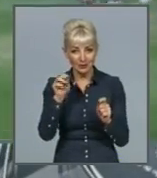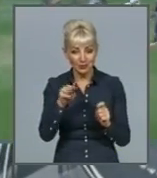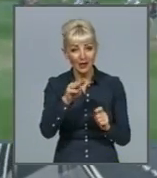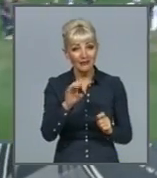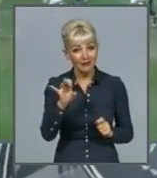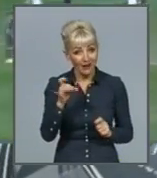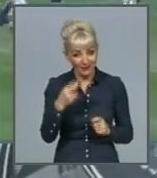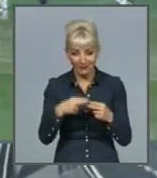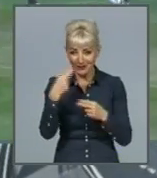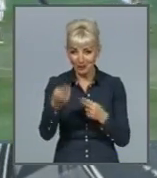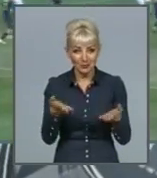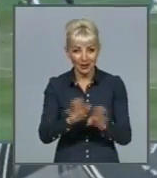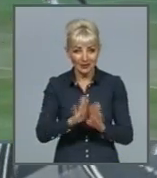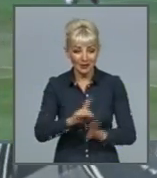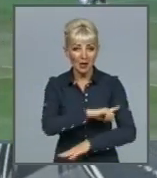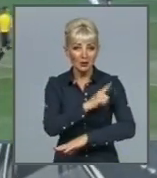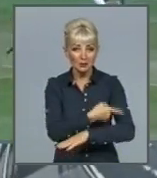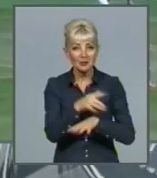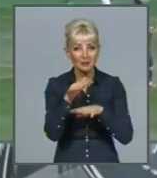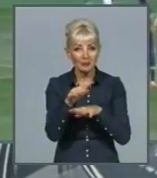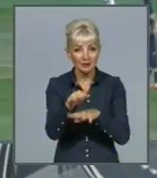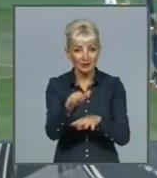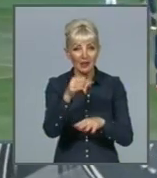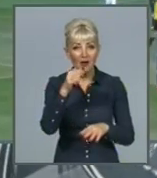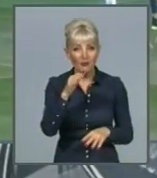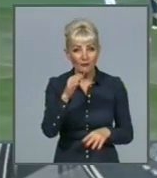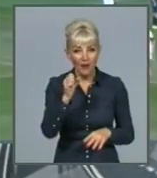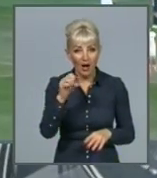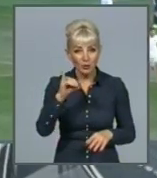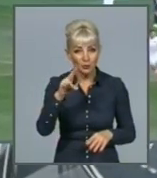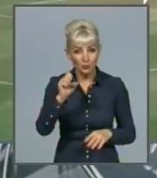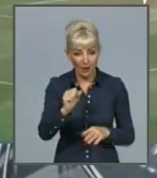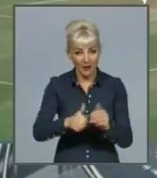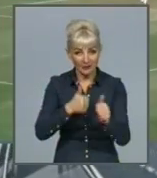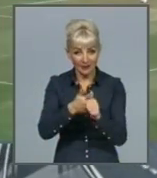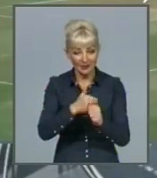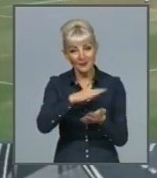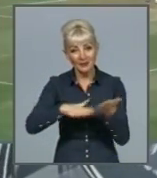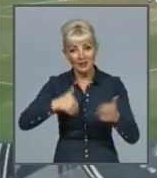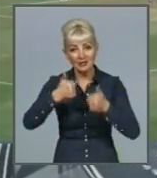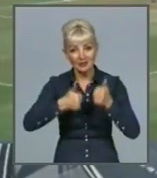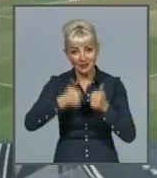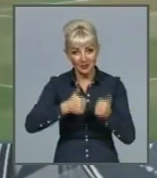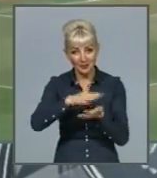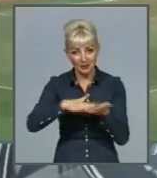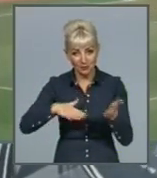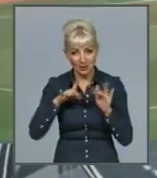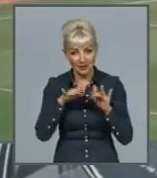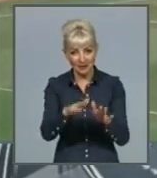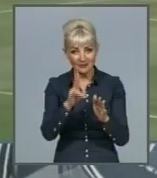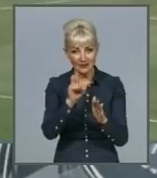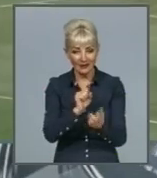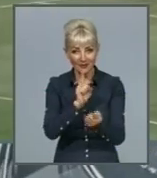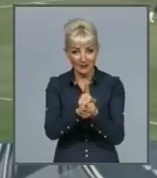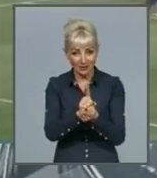вскоре усилиями нападающего Андрея Фаюка отыгралась. В дальнейшем соперники продолжили действовать на встречных курсах, а забить